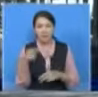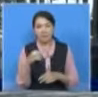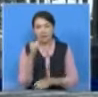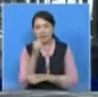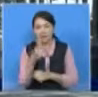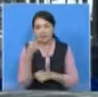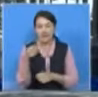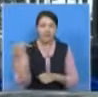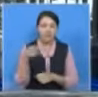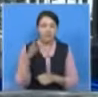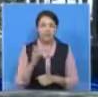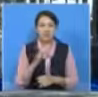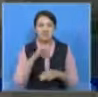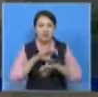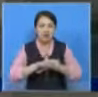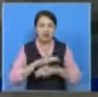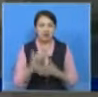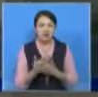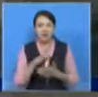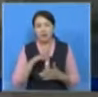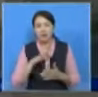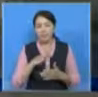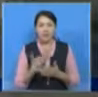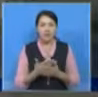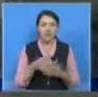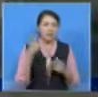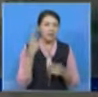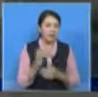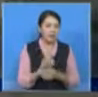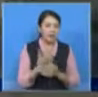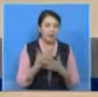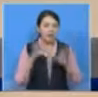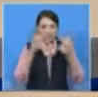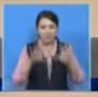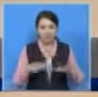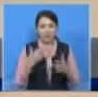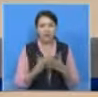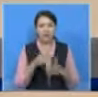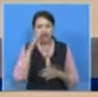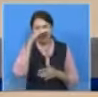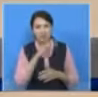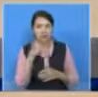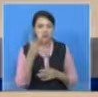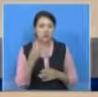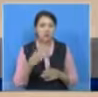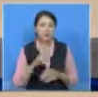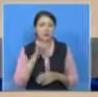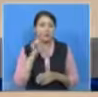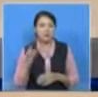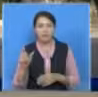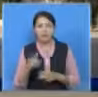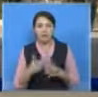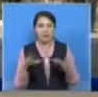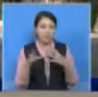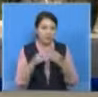басына 1000 теңге келіп тұр. Бұл аз ба, көп пе, өзіңіз сараларсыз. Әлбетте, заңға жүгінсек, ата-ананың екеуі де кәмелетке толмаған балаларын